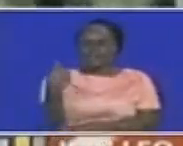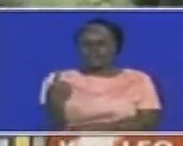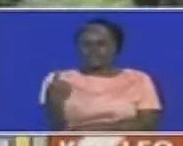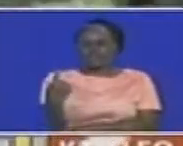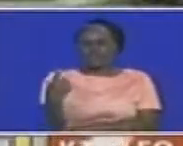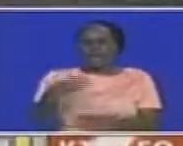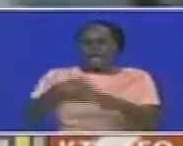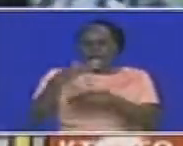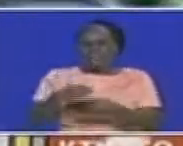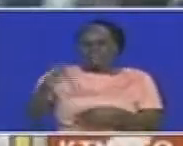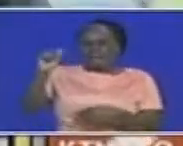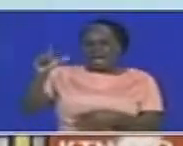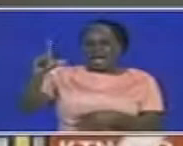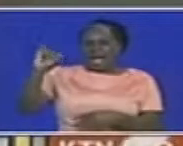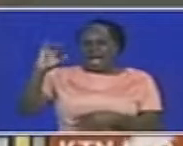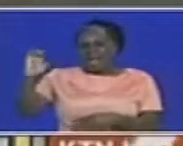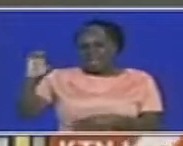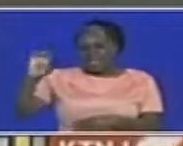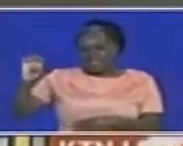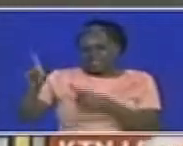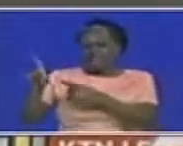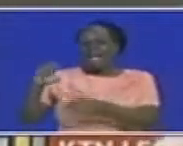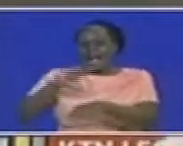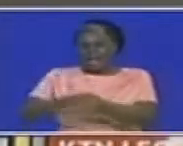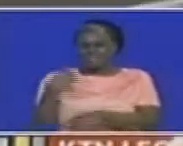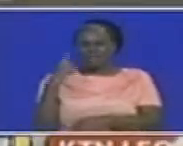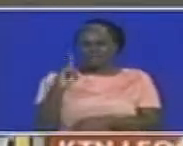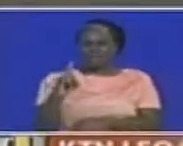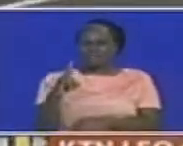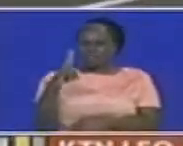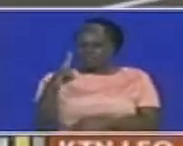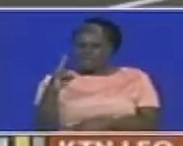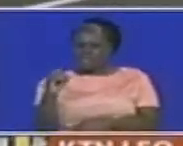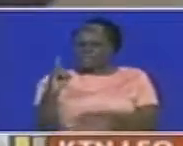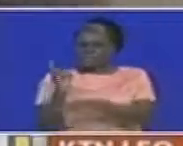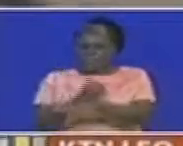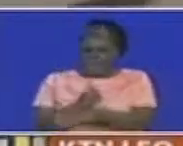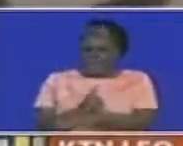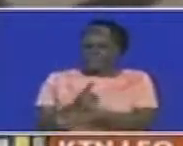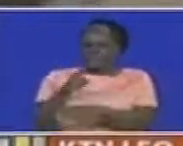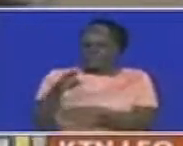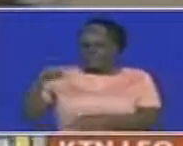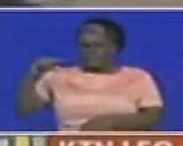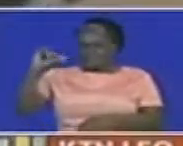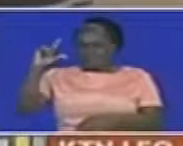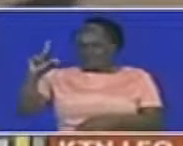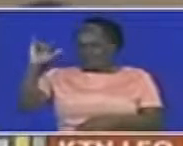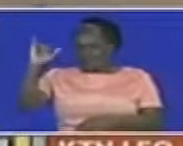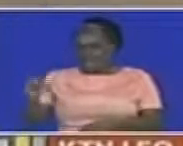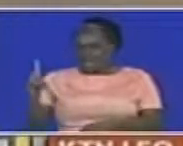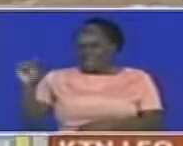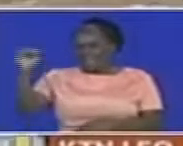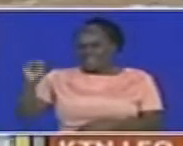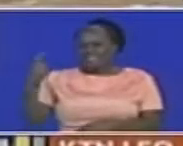Chelangat aliyevuka utepe katika muda wa masaa mawili dakika 20.40. Gladys Chebet Ruto alimaliza